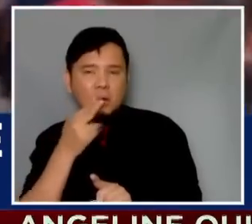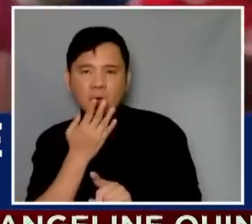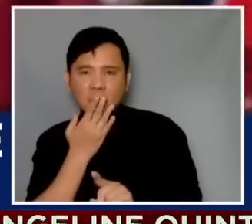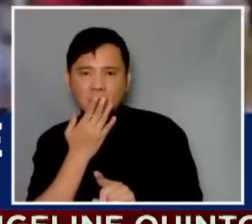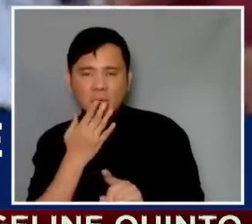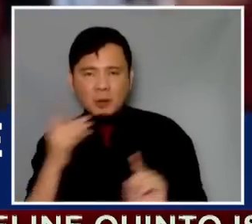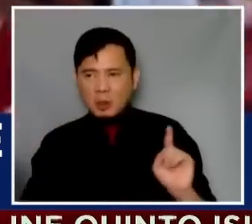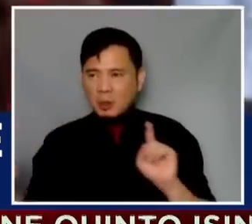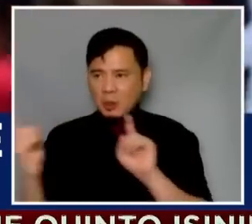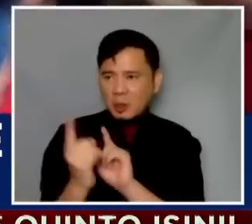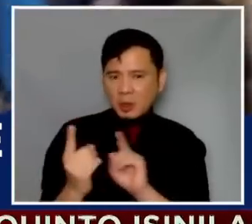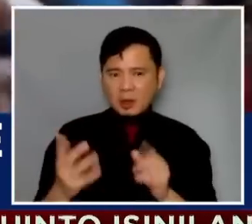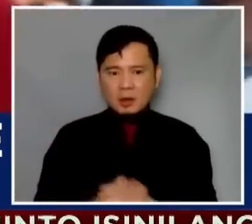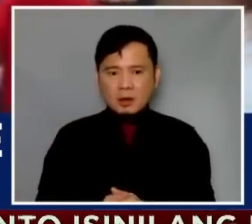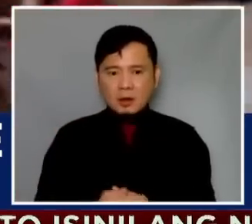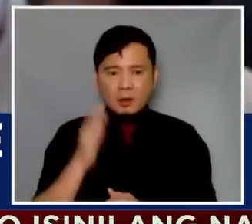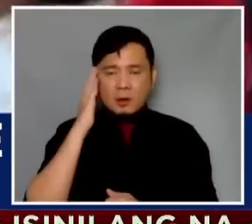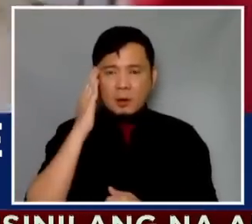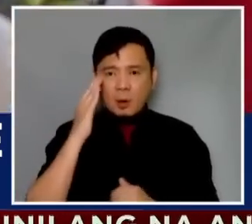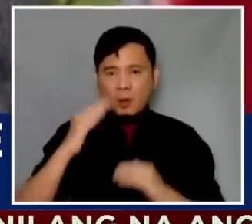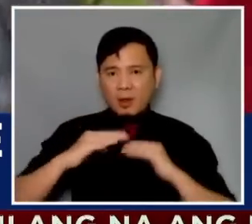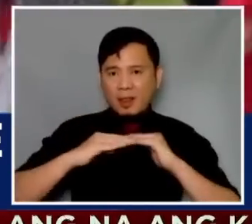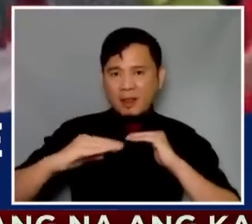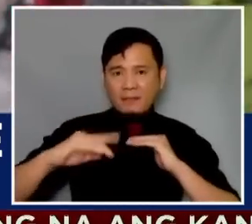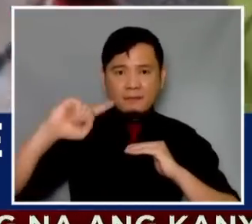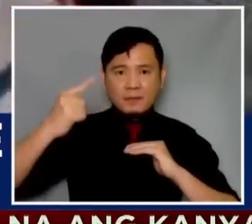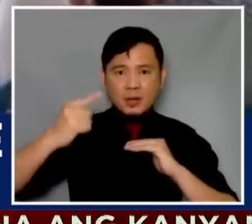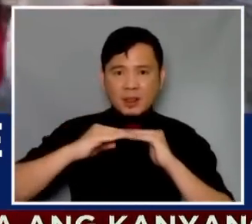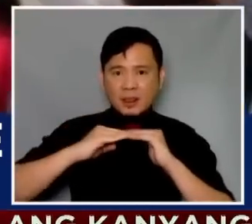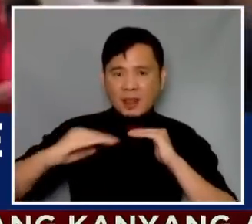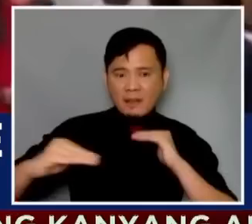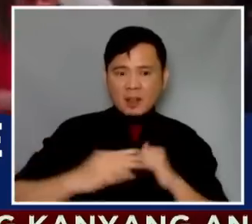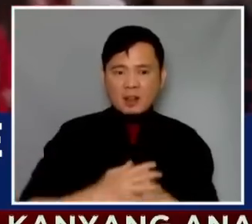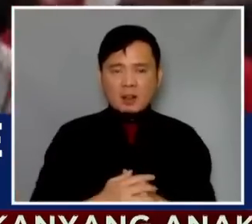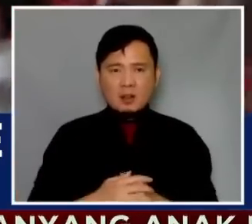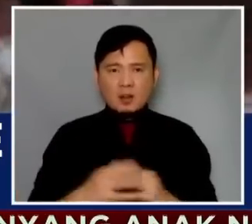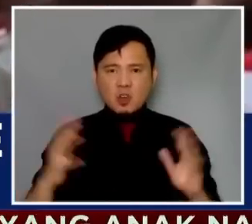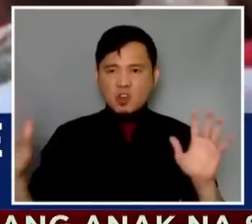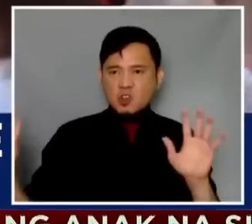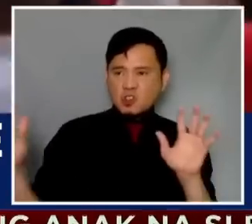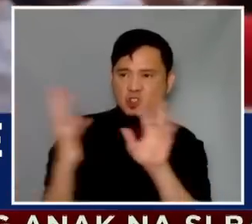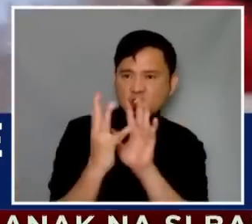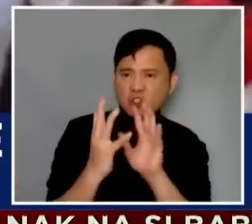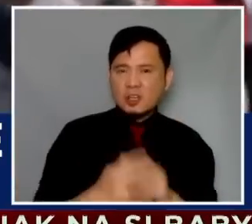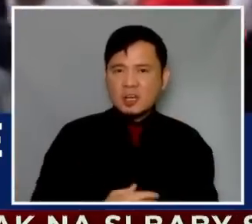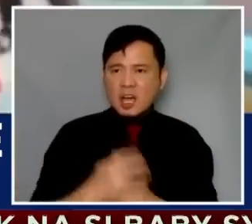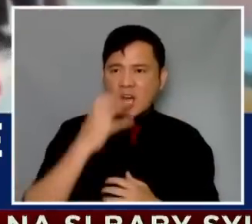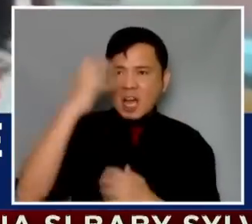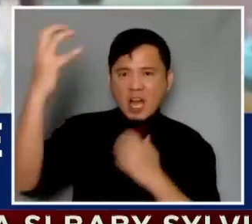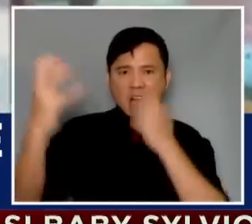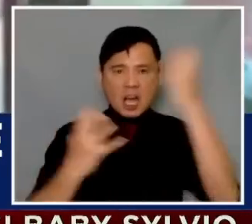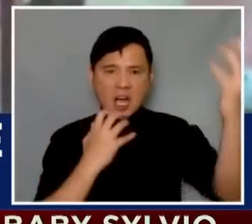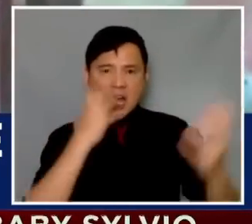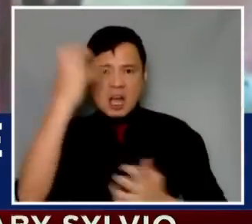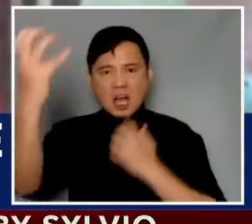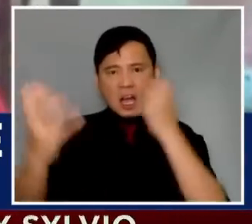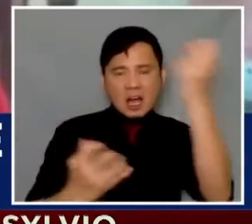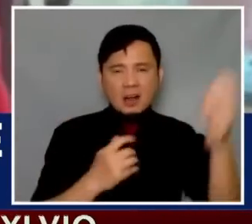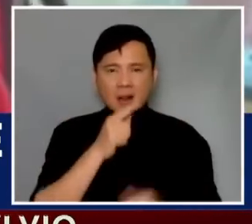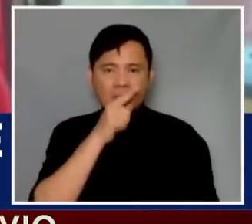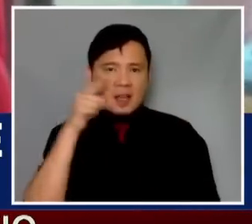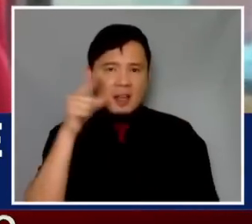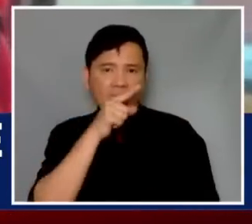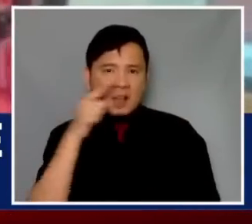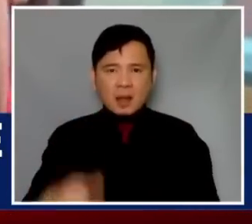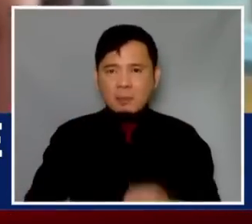sa lower ground floor ng mall. Nagpalakasan ng chant ang dalawang grupo ng Lenny at